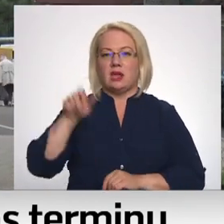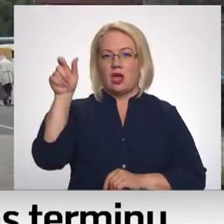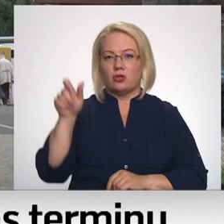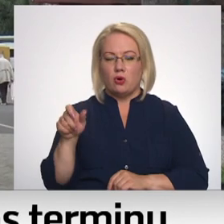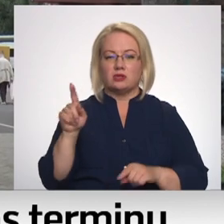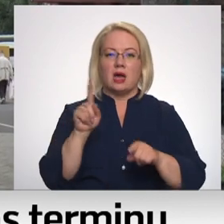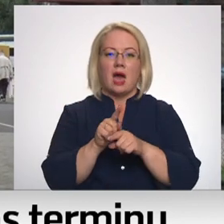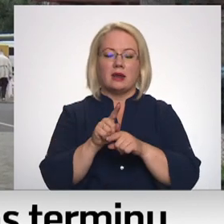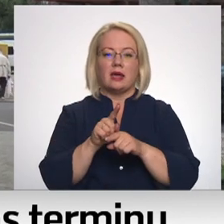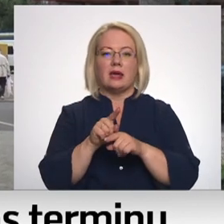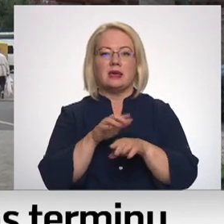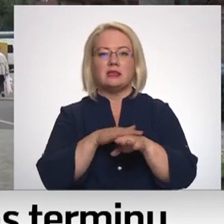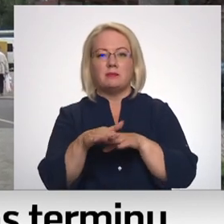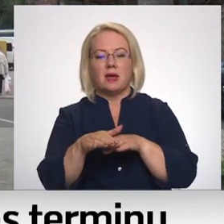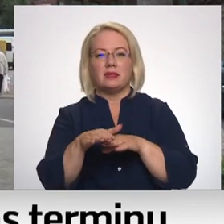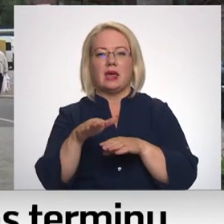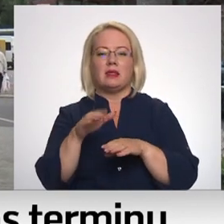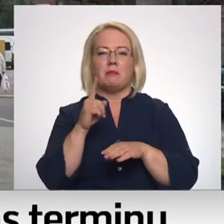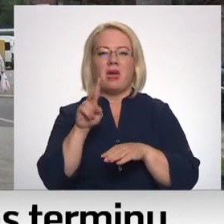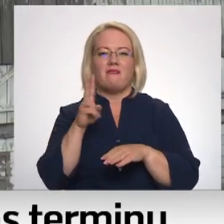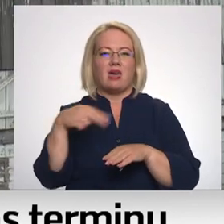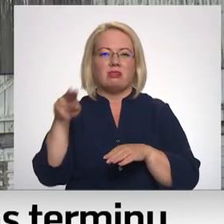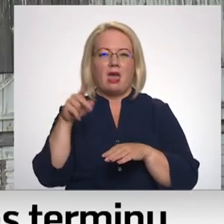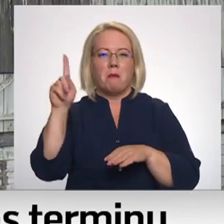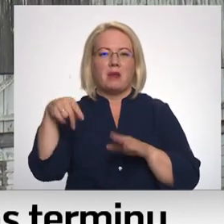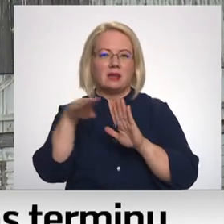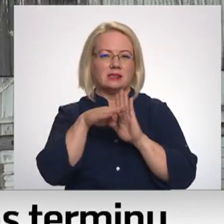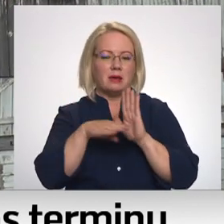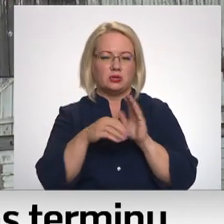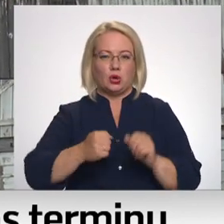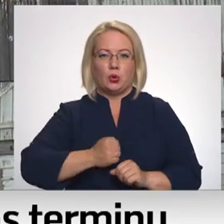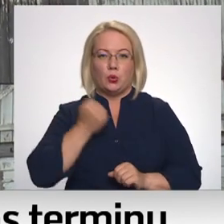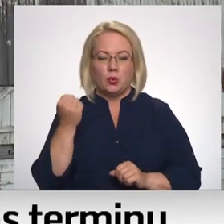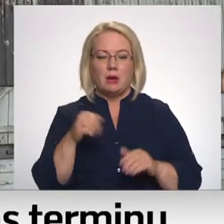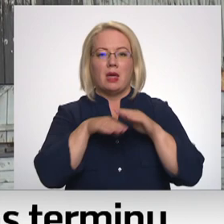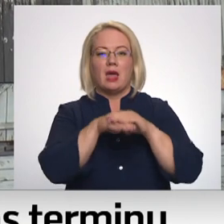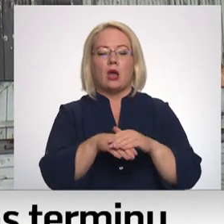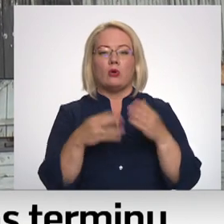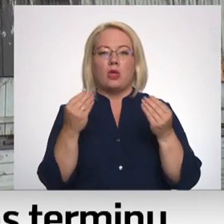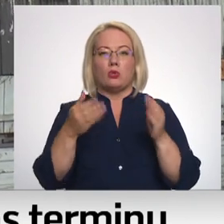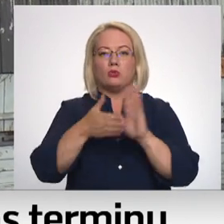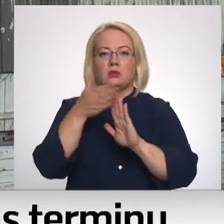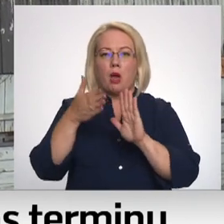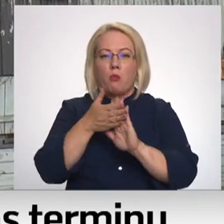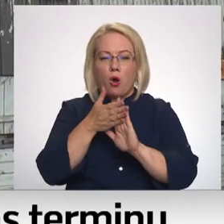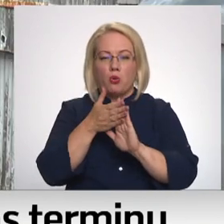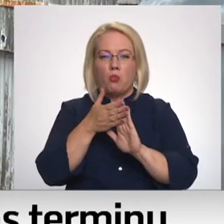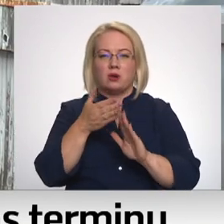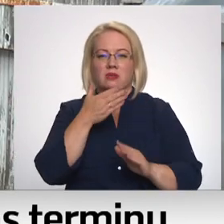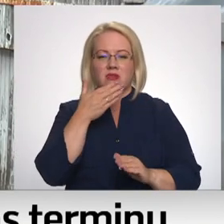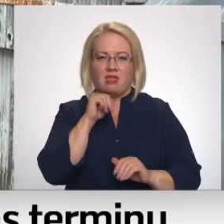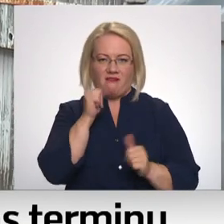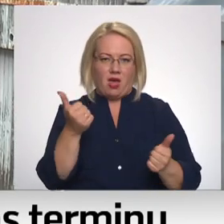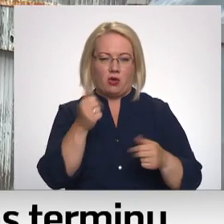izpildīt PVD prasības kļūstot aizvien grūtāk. Tomēr ieguldīt naudu uzlabojumos, ja tiek būvēts jauns tirgus, arī nevarot.